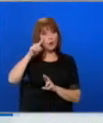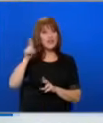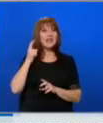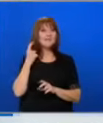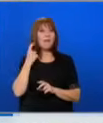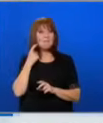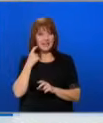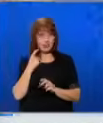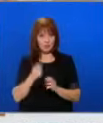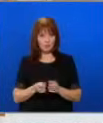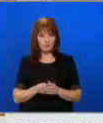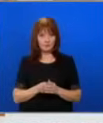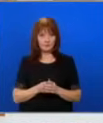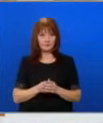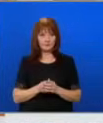Банско.